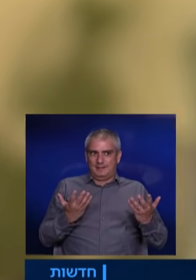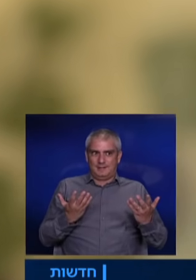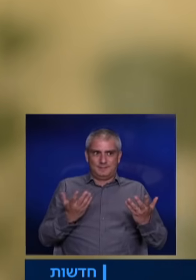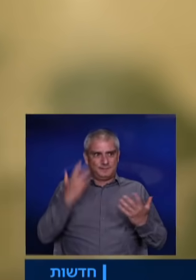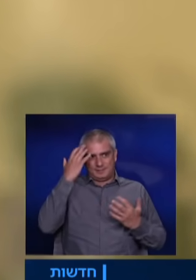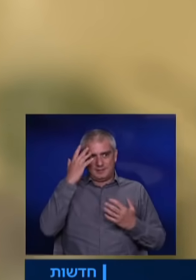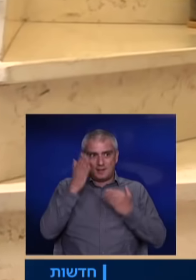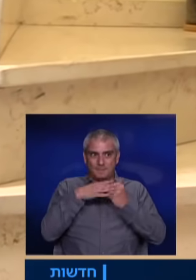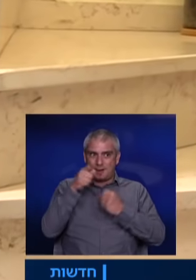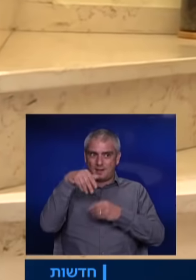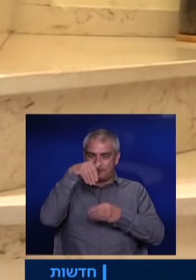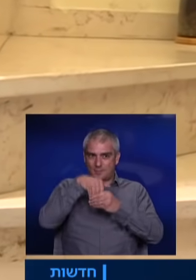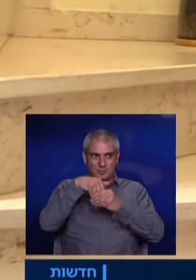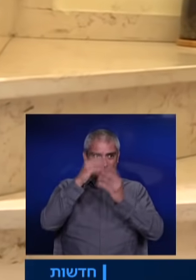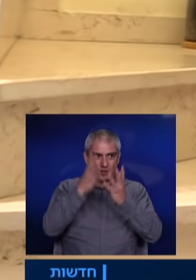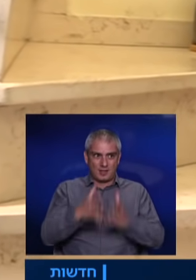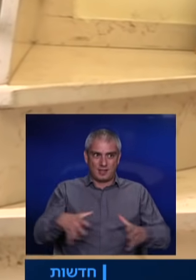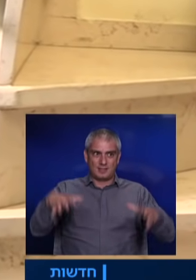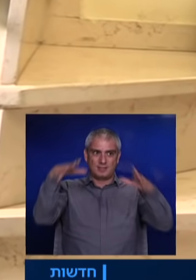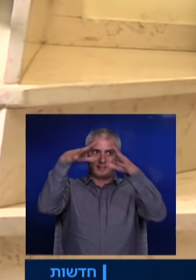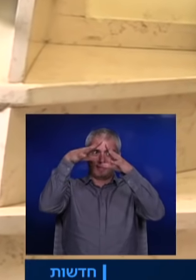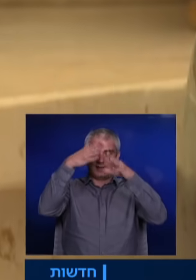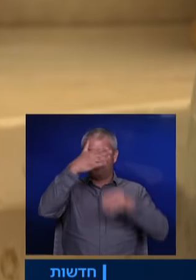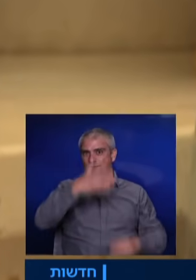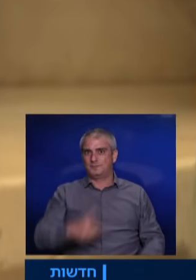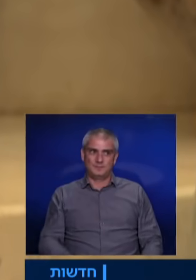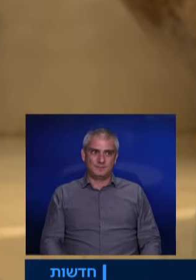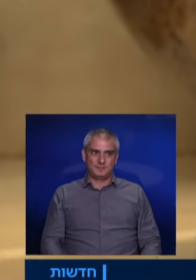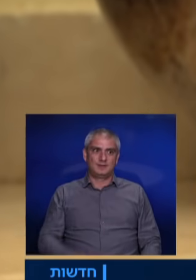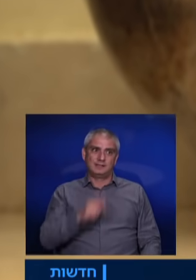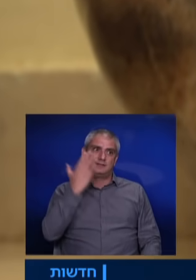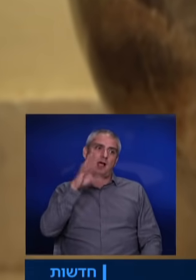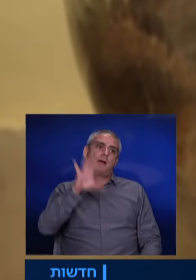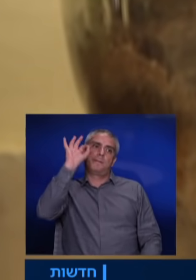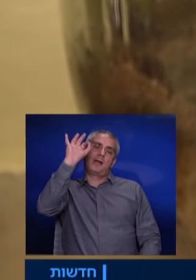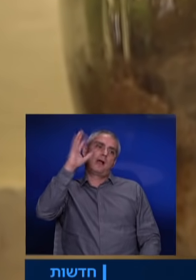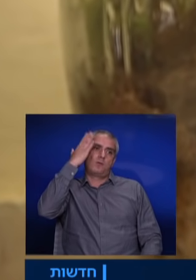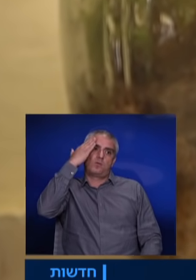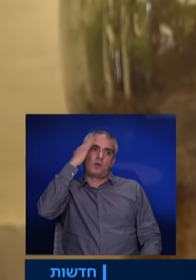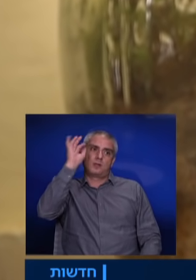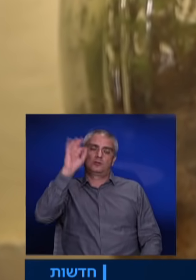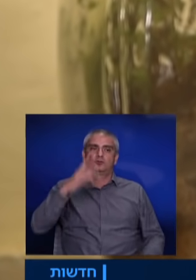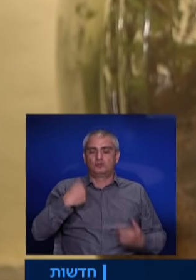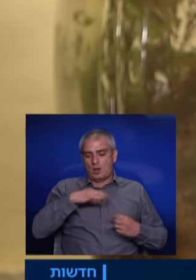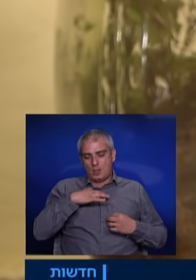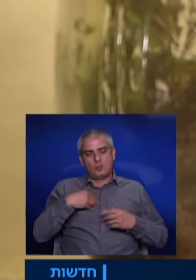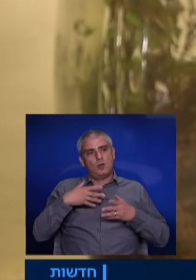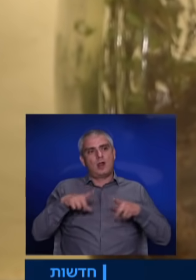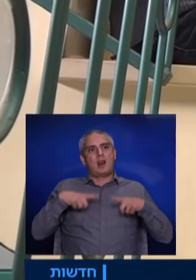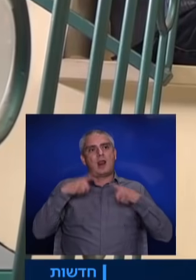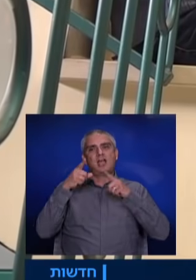המחשבה שבעלך... כן, בתוך הטרריום. זו הייתה הבחירה המודעת שלנו להחיות